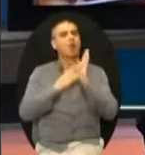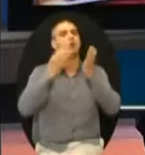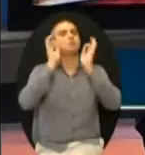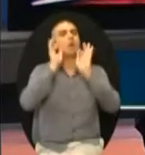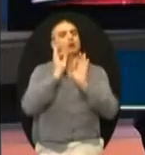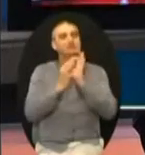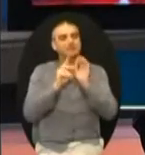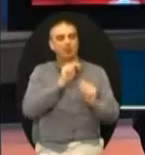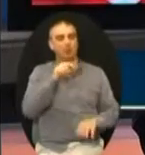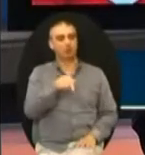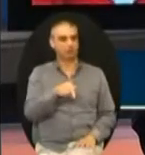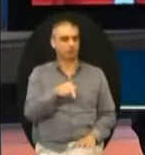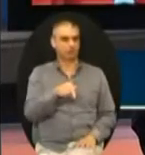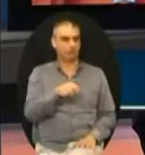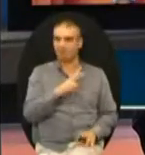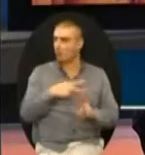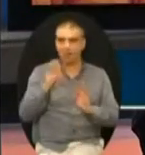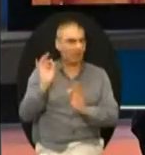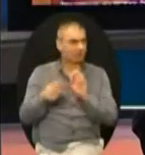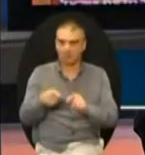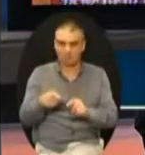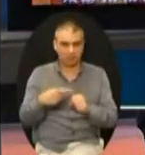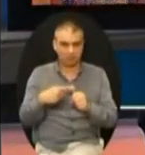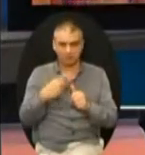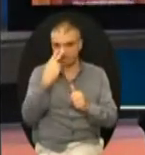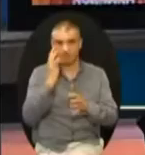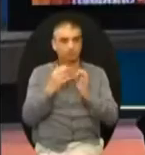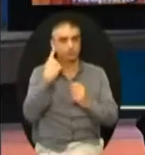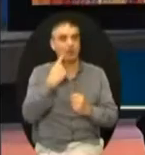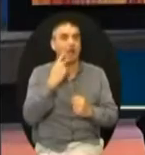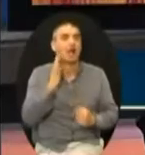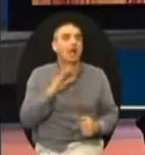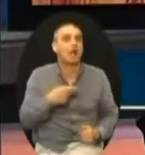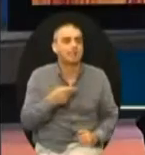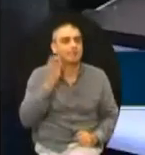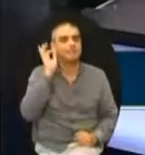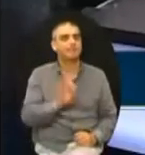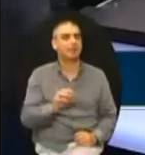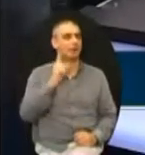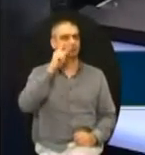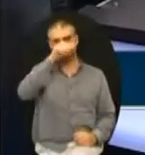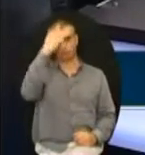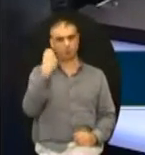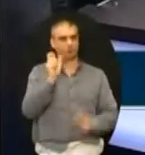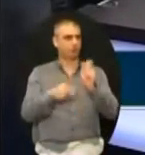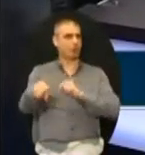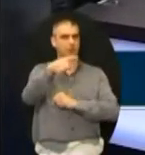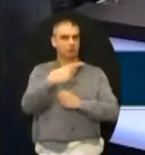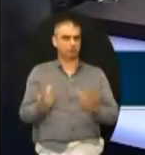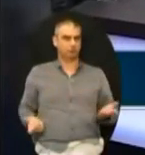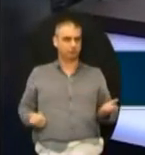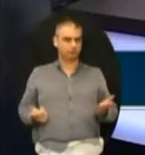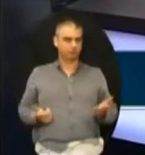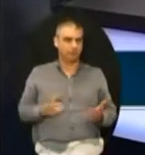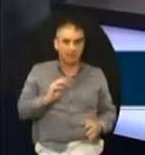וספציפי לעניין הזה. אבל לא רק נושא של הסתה עומד פה על הפרק מבחינה משפטית פלילית, אלא גם פגיעה בשמם הטוב של, של הבריות. כאשר